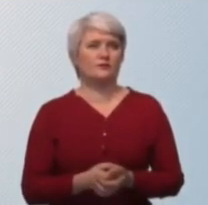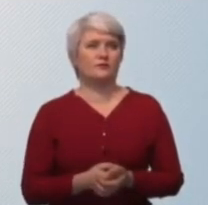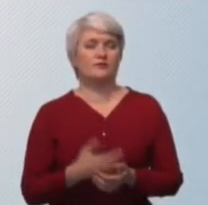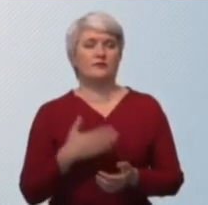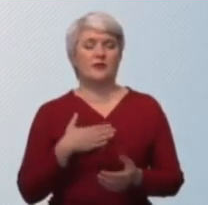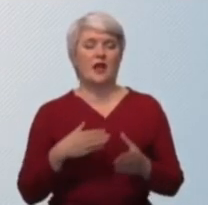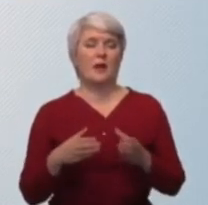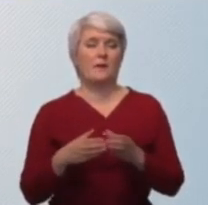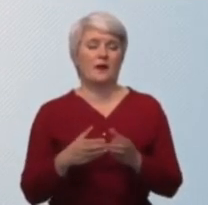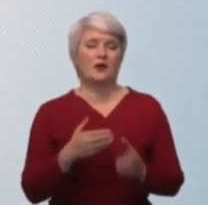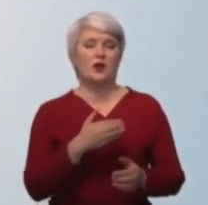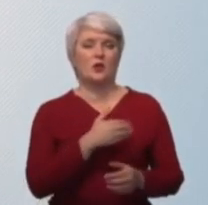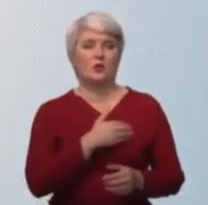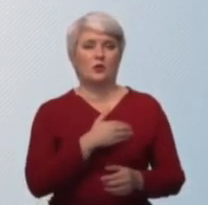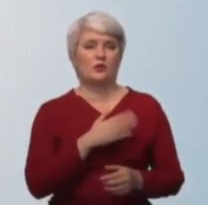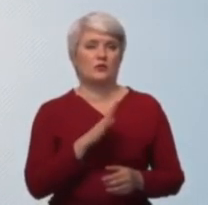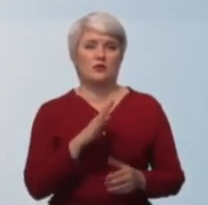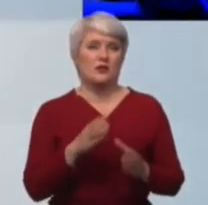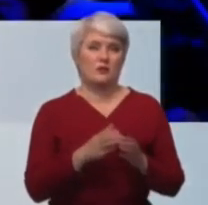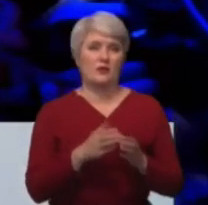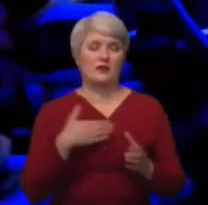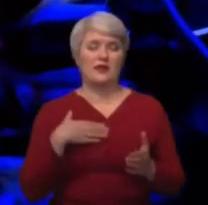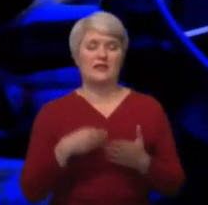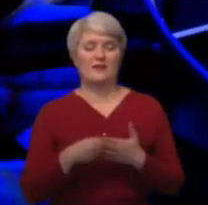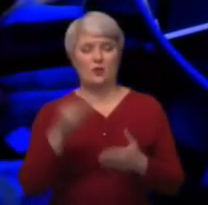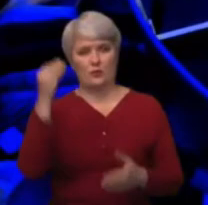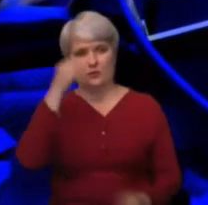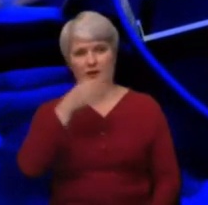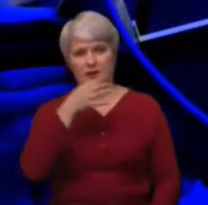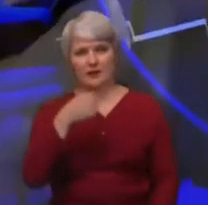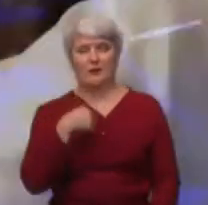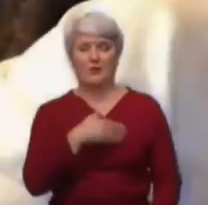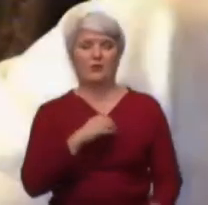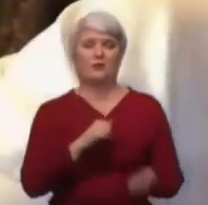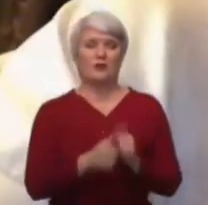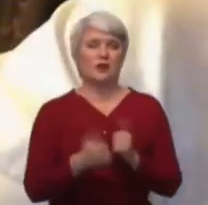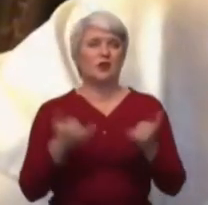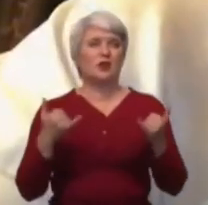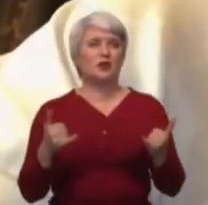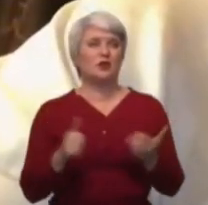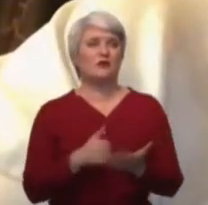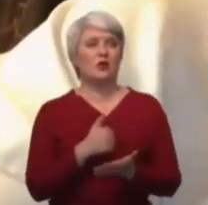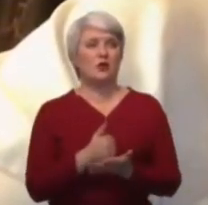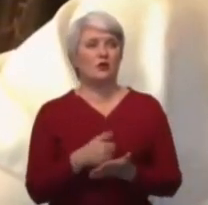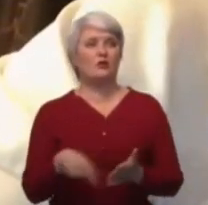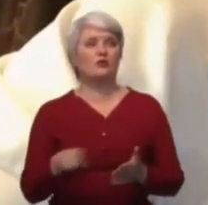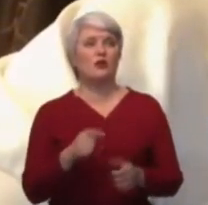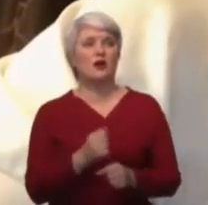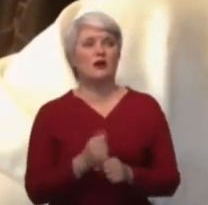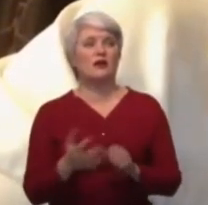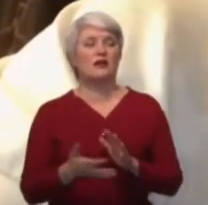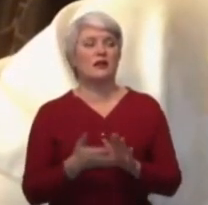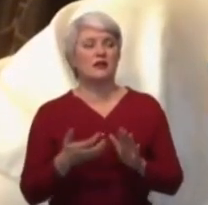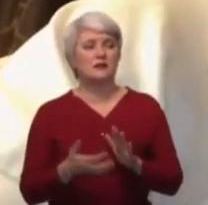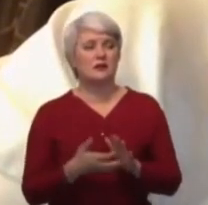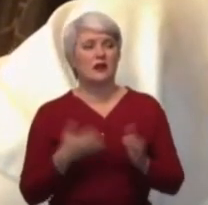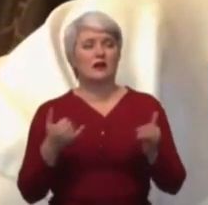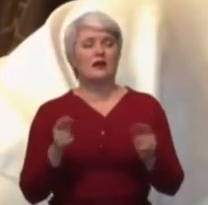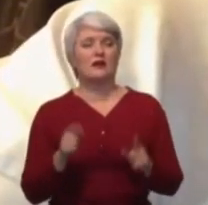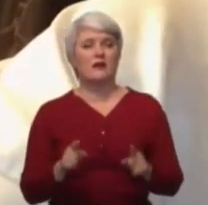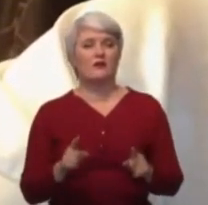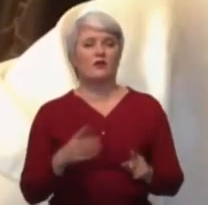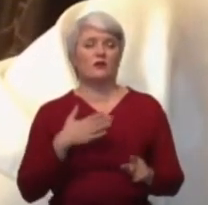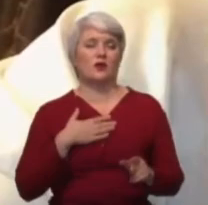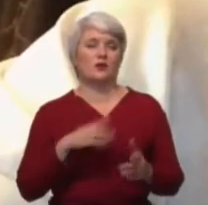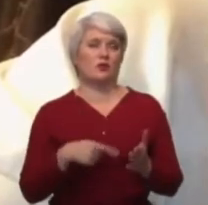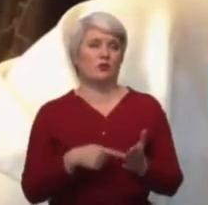Наша партія хоче, не наша партія, я своє мнение выскажу. Ми хочемо змінити чинного голову, тому що він зробив недостатньо для